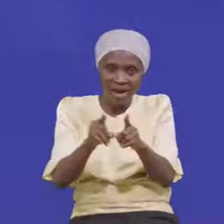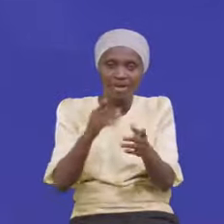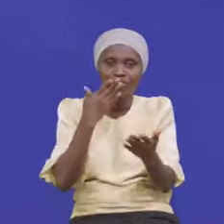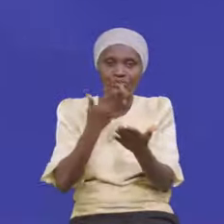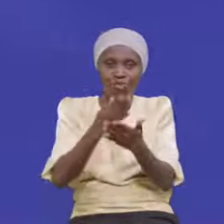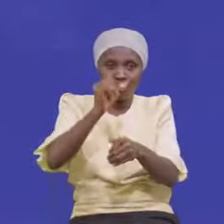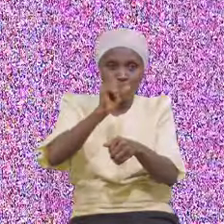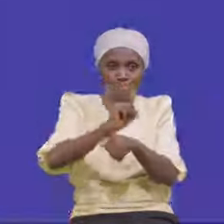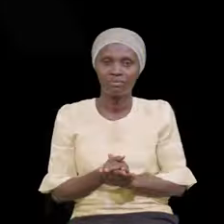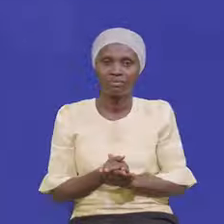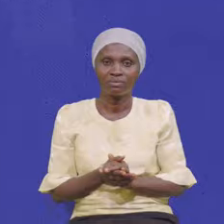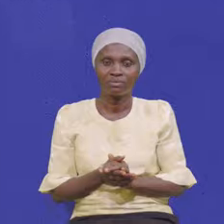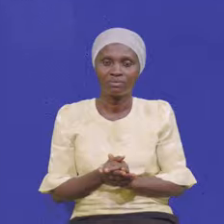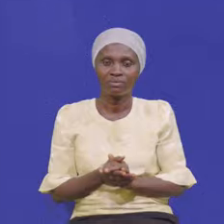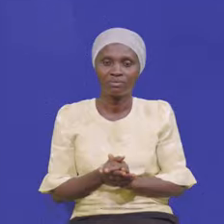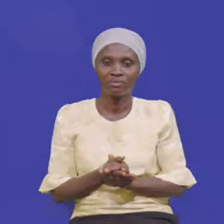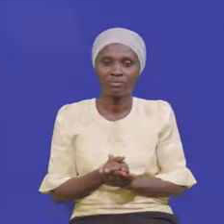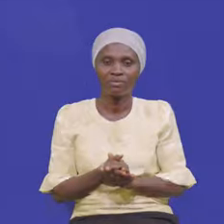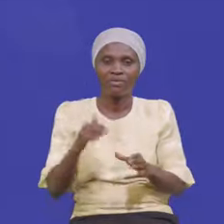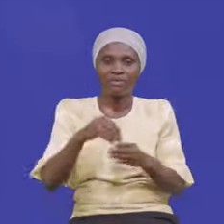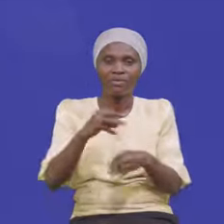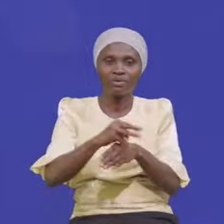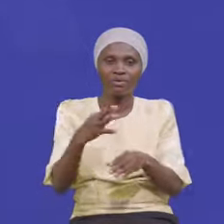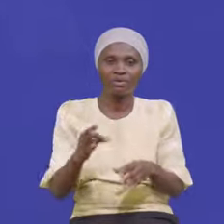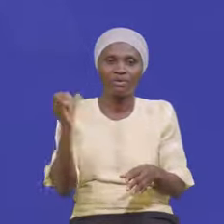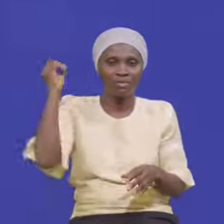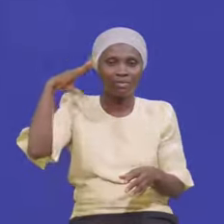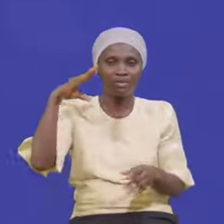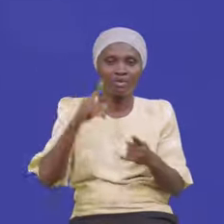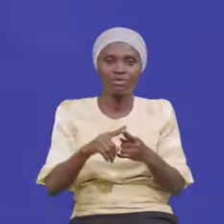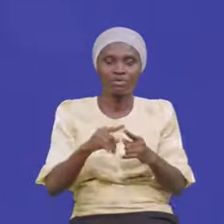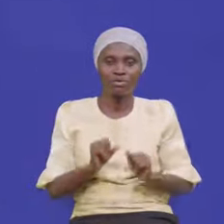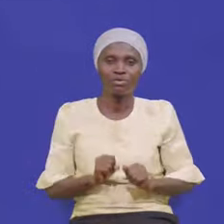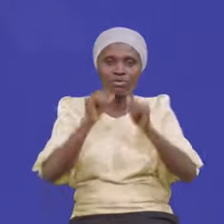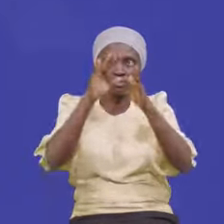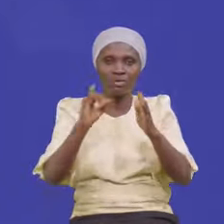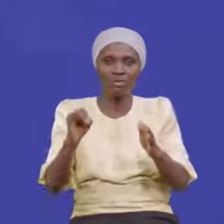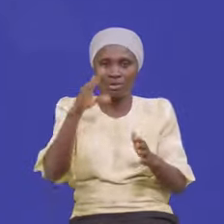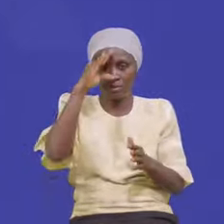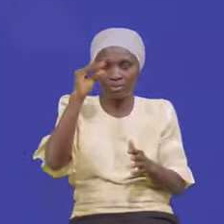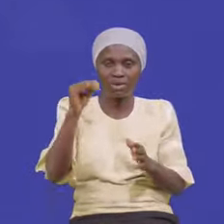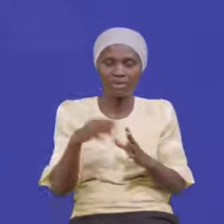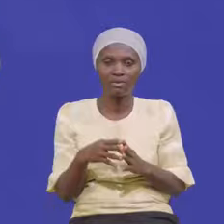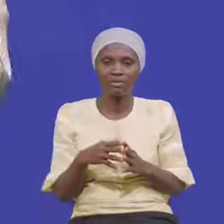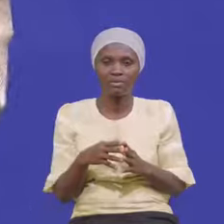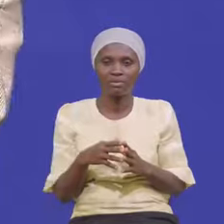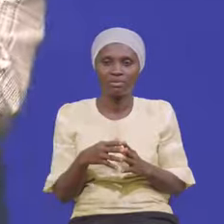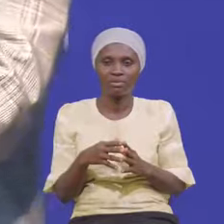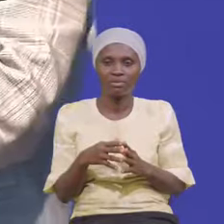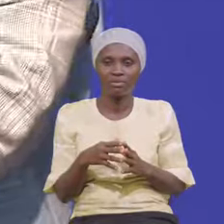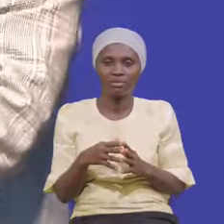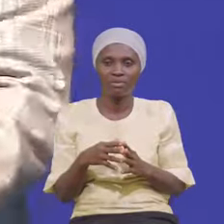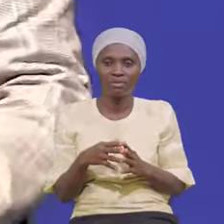పరలోక రాజ్యంలో సైతం మంచి is the ministry of grace to surrendering men. రెండవది మానవాళిని దేవునికి